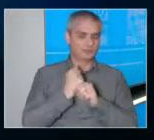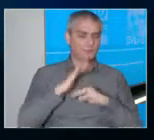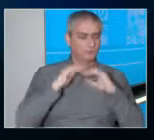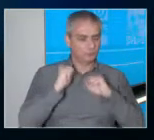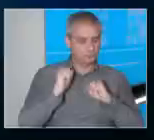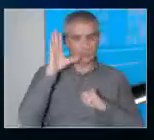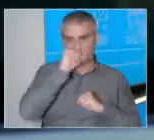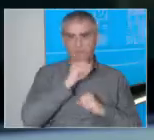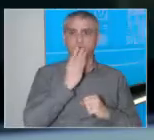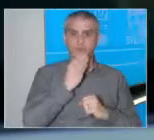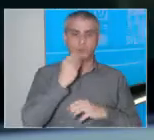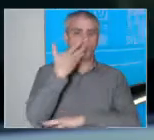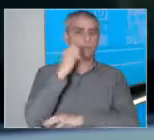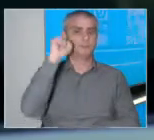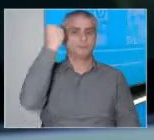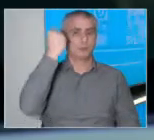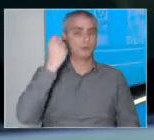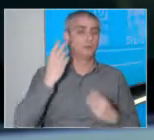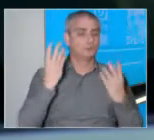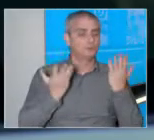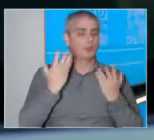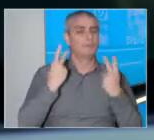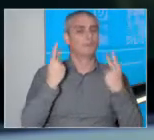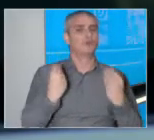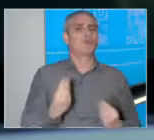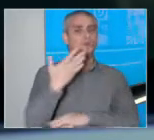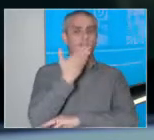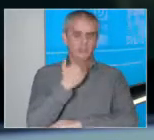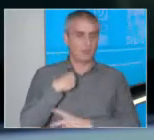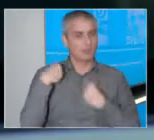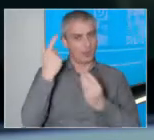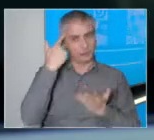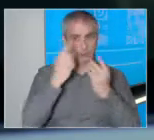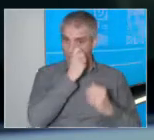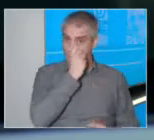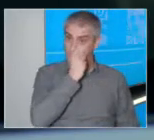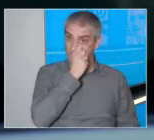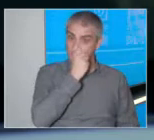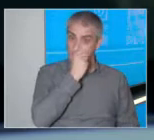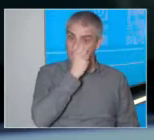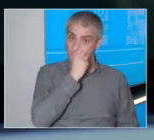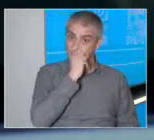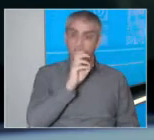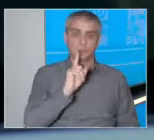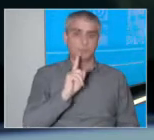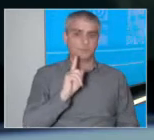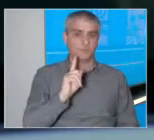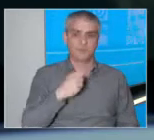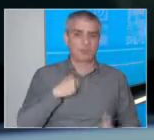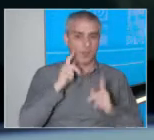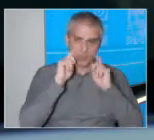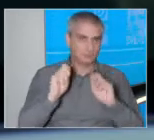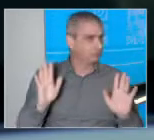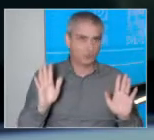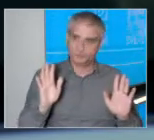מושתת על תפיסות יהודיות, לאומיות, ציוניות, ששוקלות את טובתה של מדינת ישראל, אני יכול לתת לו את שיקול הדעת, את הסמכות. שיקול הדעת של אלה... כשיש לי שר פנים... אני לא יכול